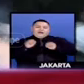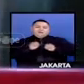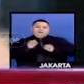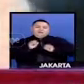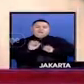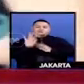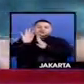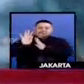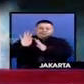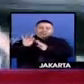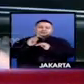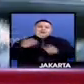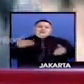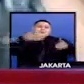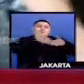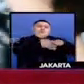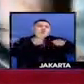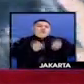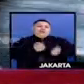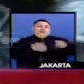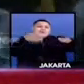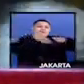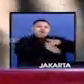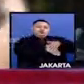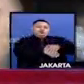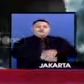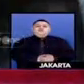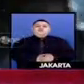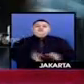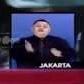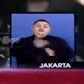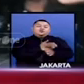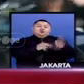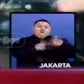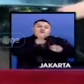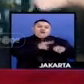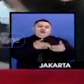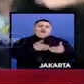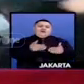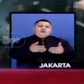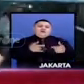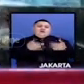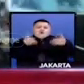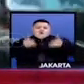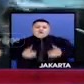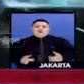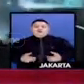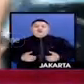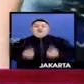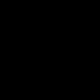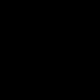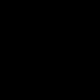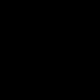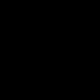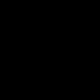mobilnya sebelum menjalani pemeriksaan lanjutan Roy Suryo mengaku kepada penyidik kondisinya dalam keadaan baik dan siap untuk